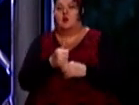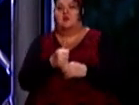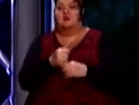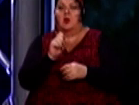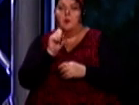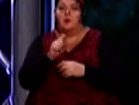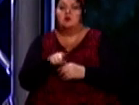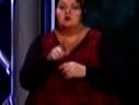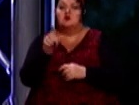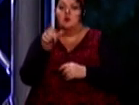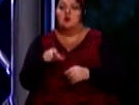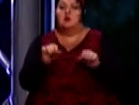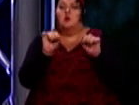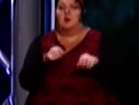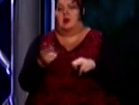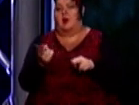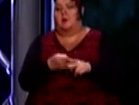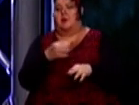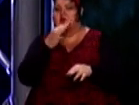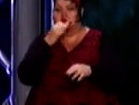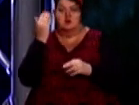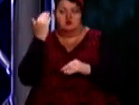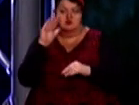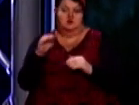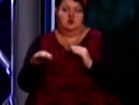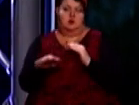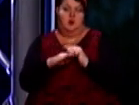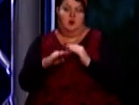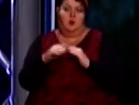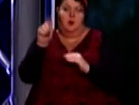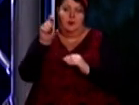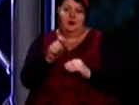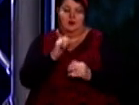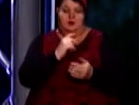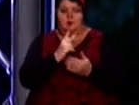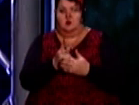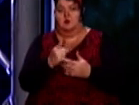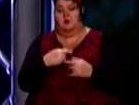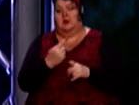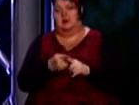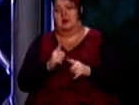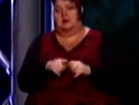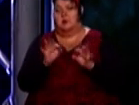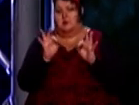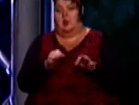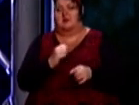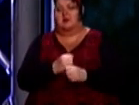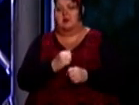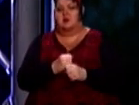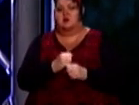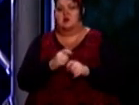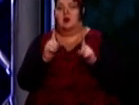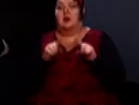щоб людина могла б без будь-чиєї допомоги приїхати і побачити. І ми над цим насправді працюємо. Дякую. Те,